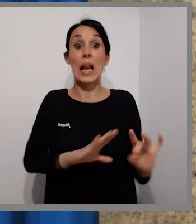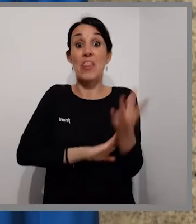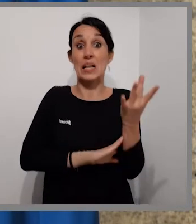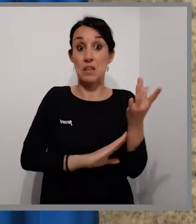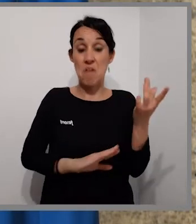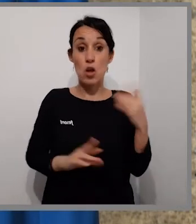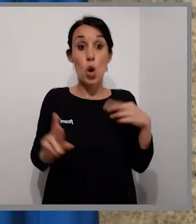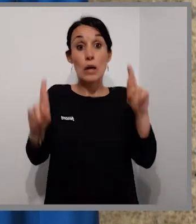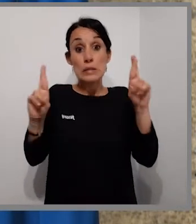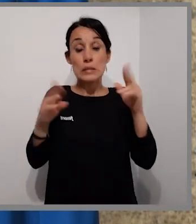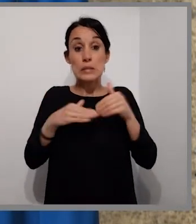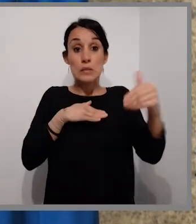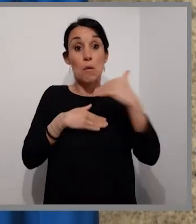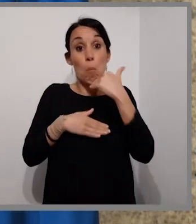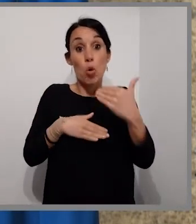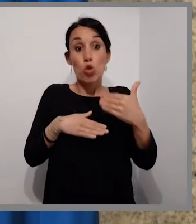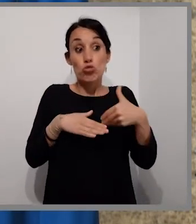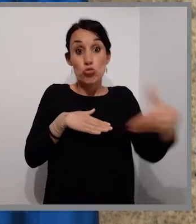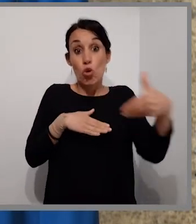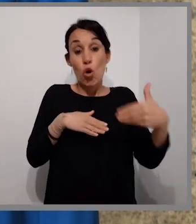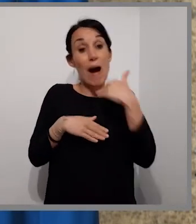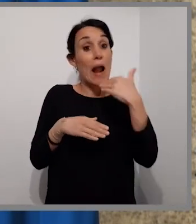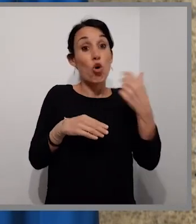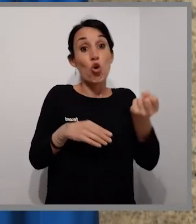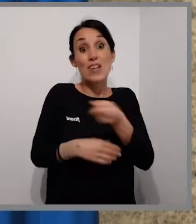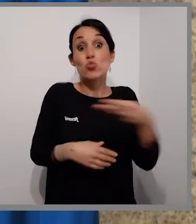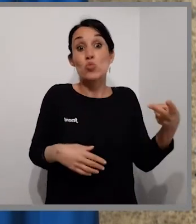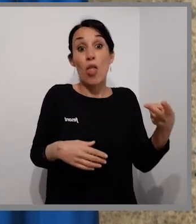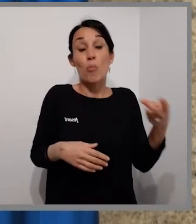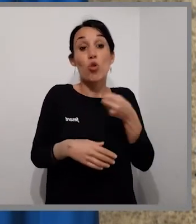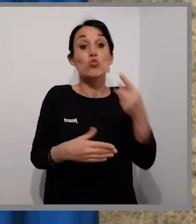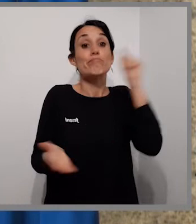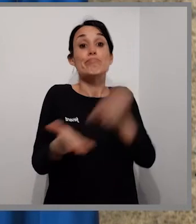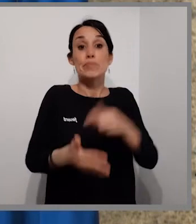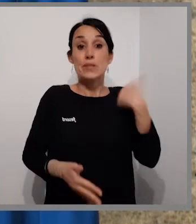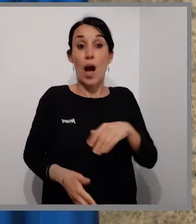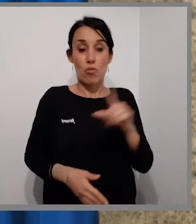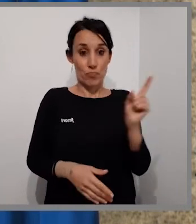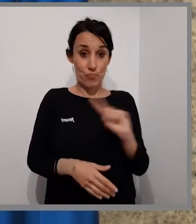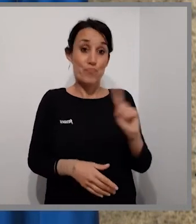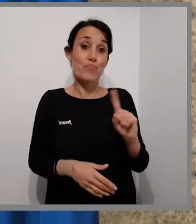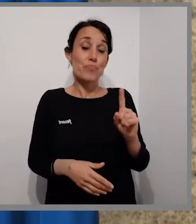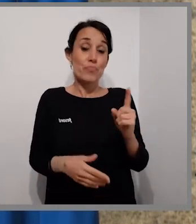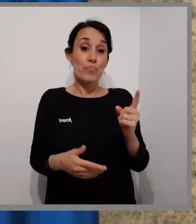aquesta iniciativa que espere que pronte pues tingui algun resultat, però no són resultats efectius